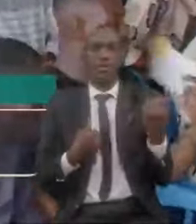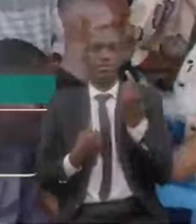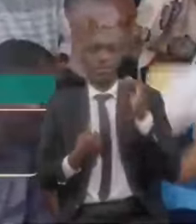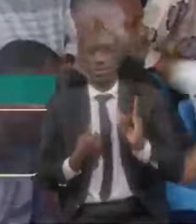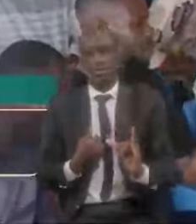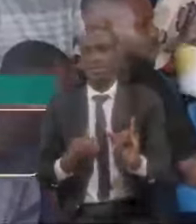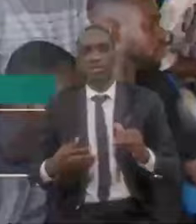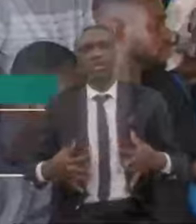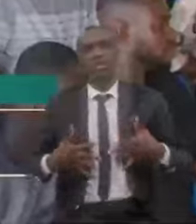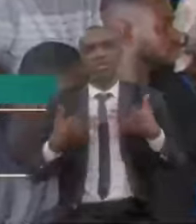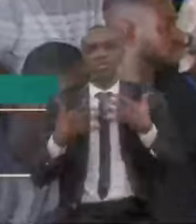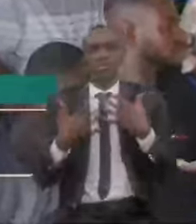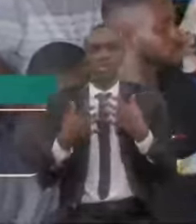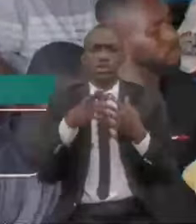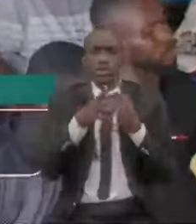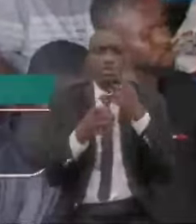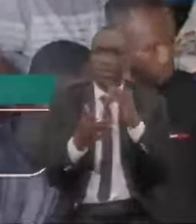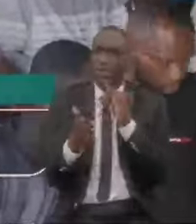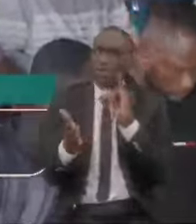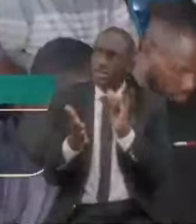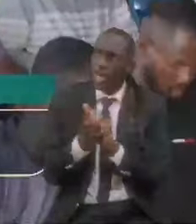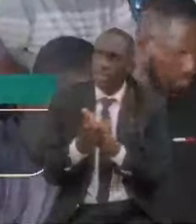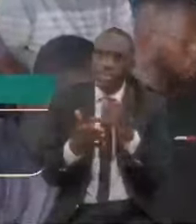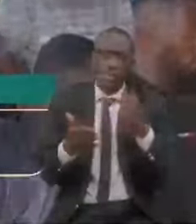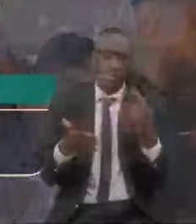ça c'est l'évangile, oui.